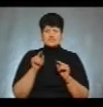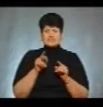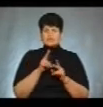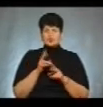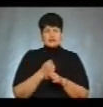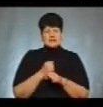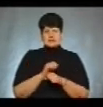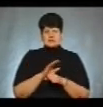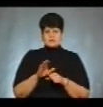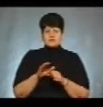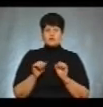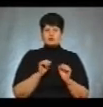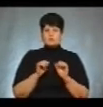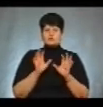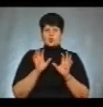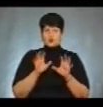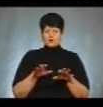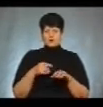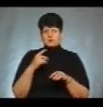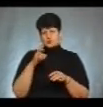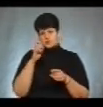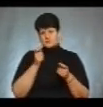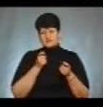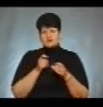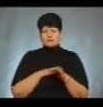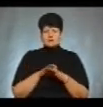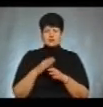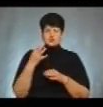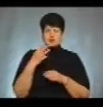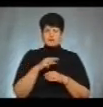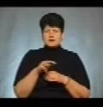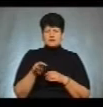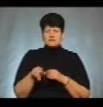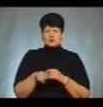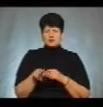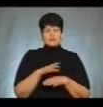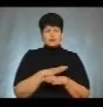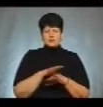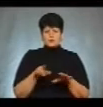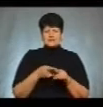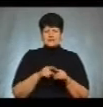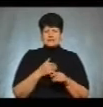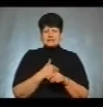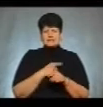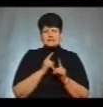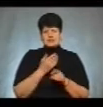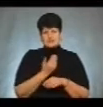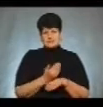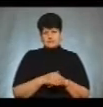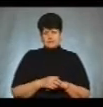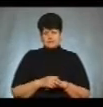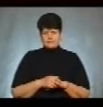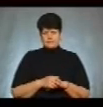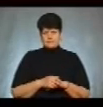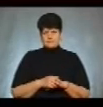не заставляв. Розпорядження голови обласної адміністрації на виконання 40-метрових доріг не було. Значить, це ініціатива тільки їхня.